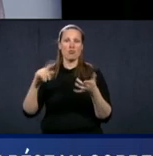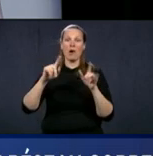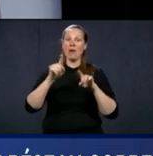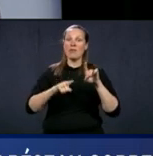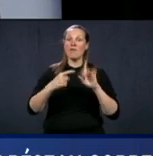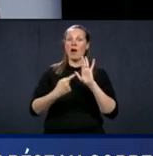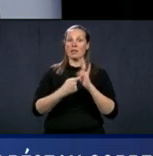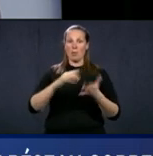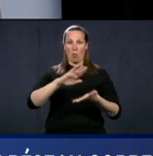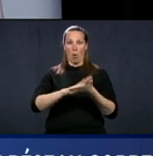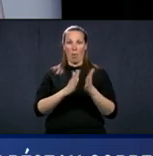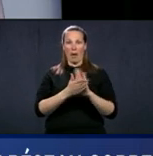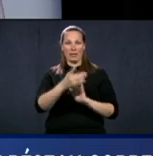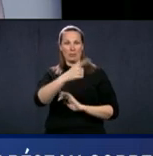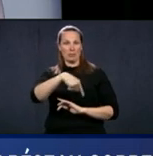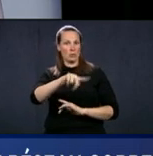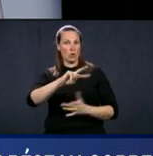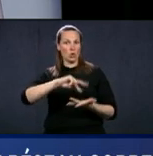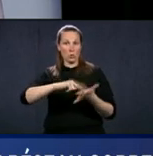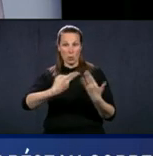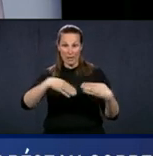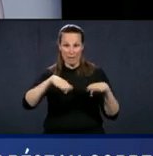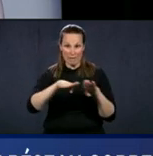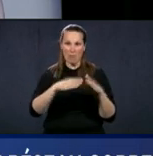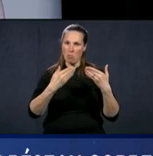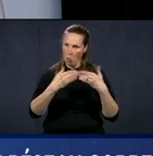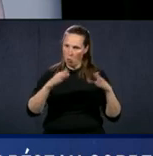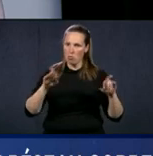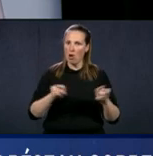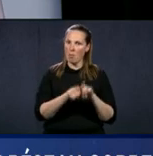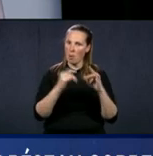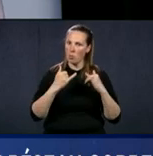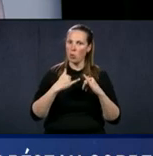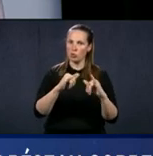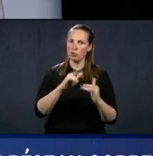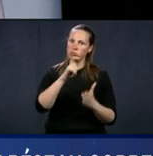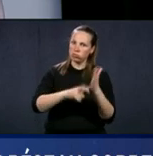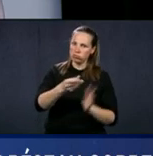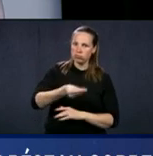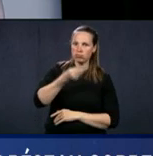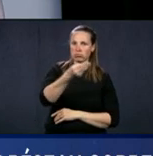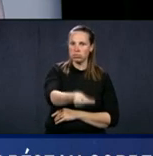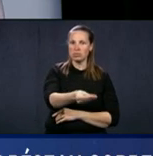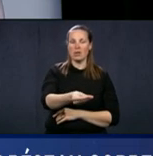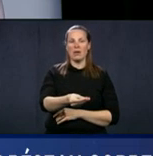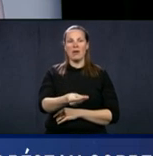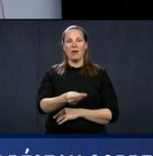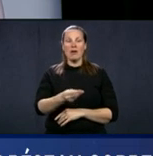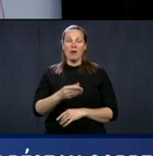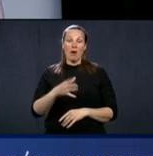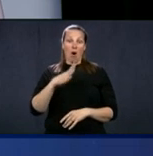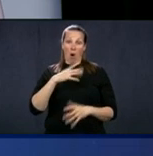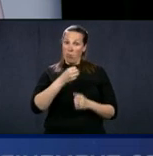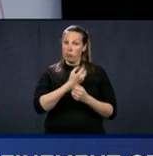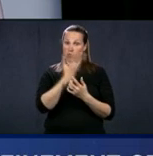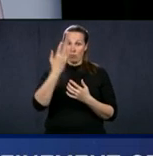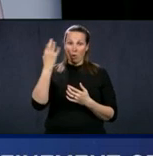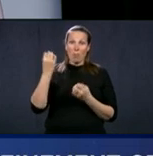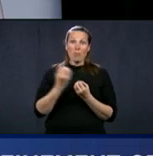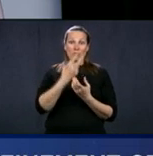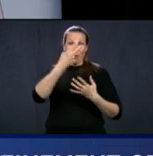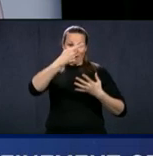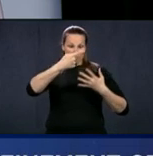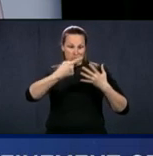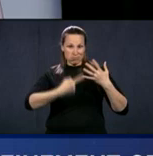entreprises là, qui opéraient, qui ne devaient pas opérer. Donc, il y a eu un certain nombre d'occasions où il y a des contraventions qui ont été émises et